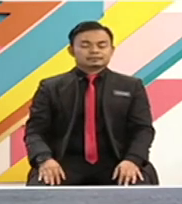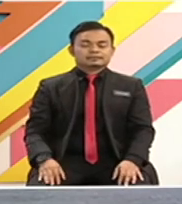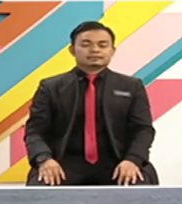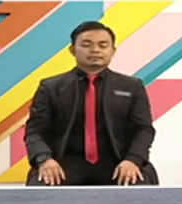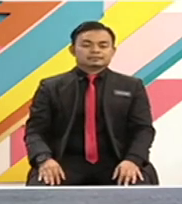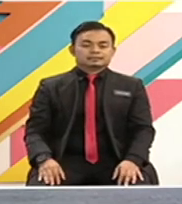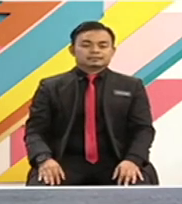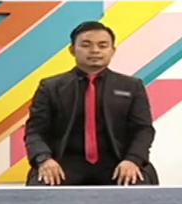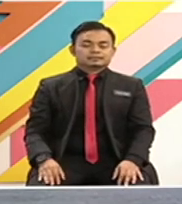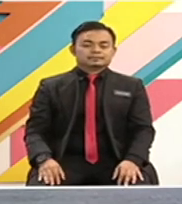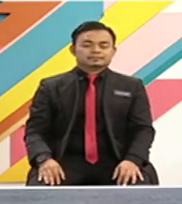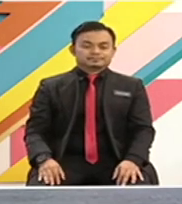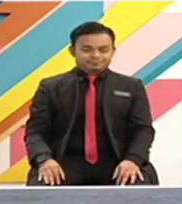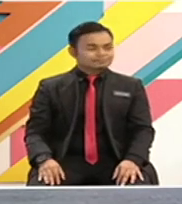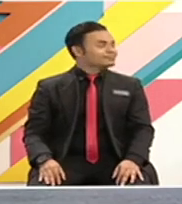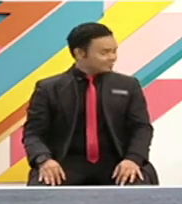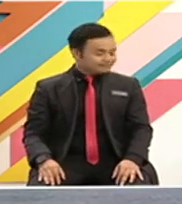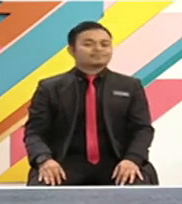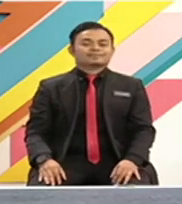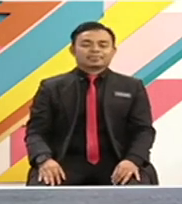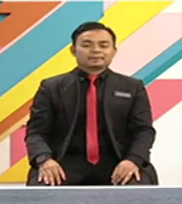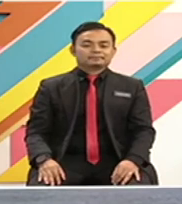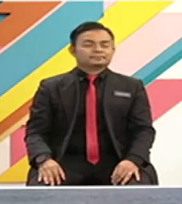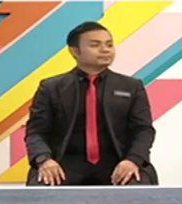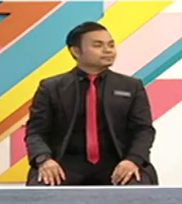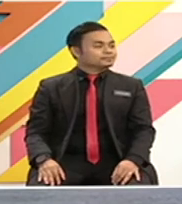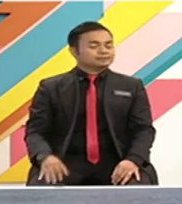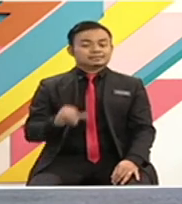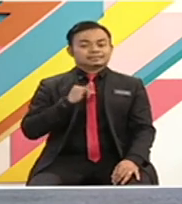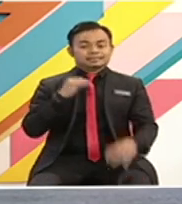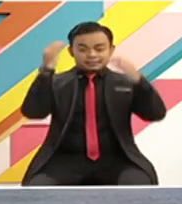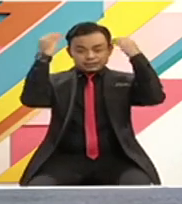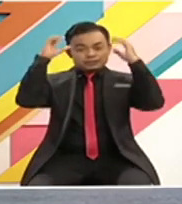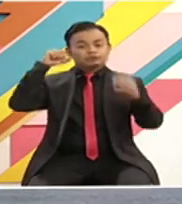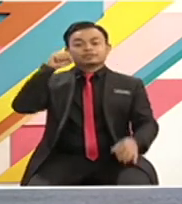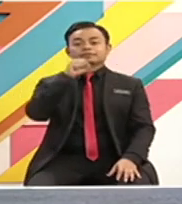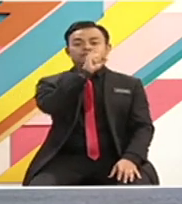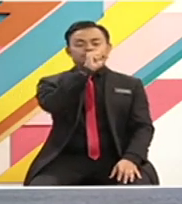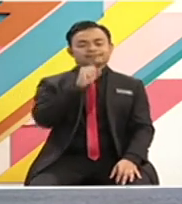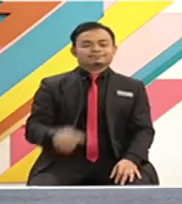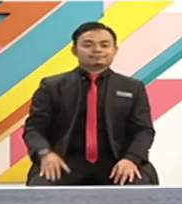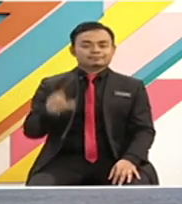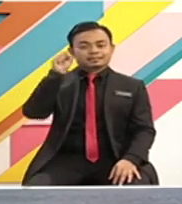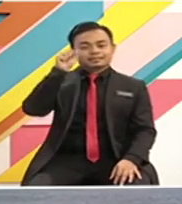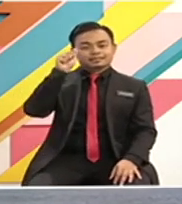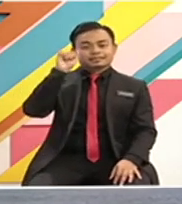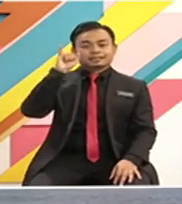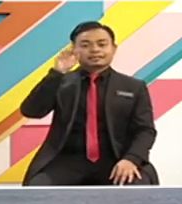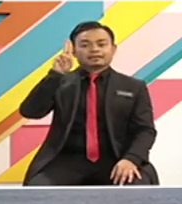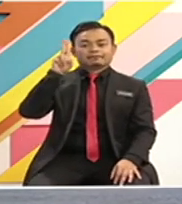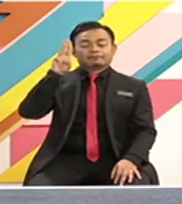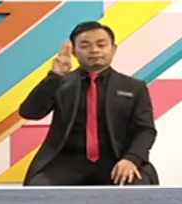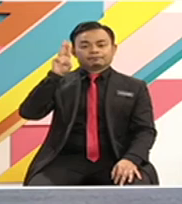berikan fungsional Shah Alam yaiku Advance Tiffany bersama kami dan hari ini juga usai dia diberitahu